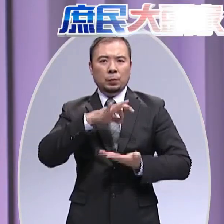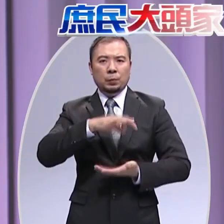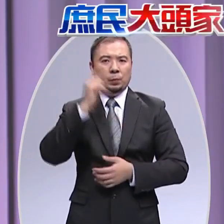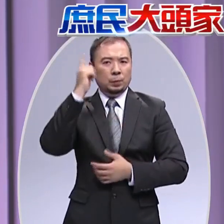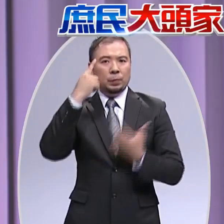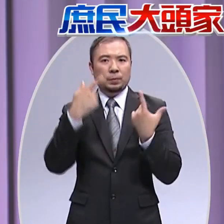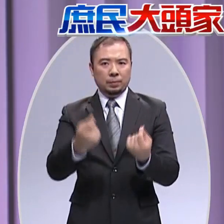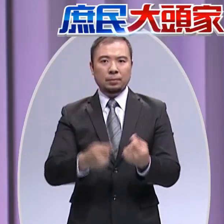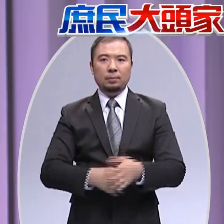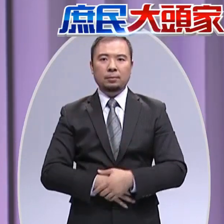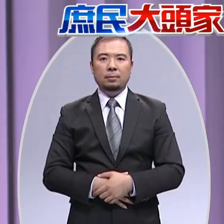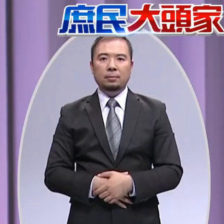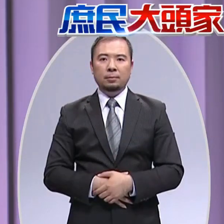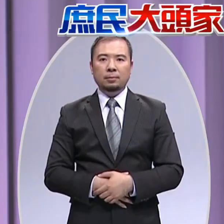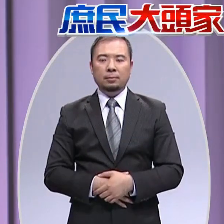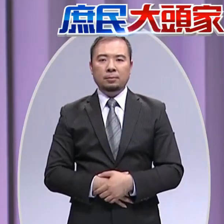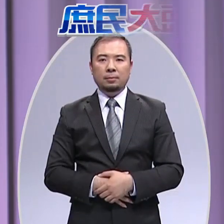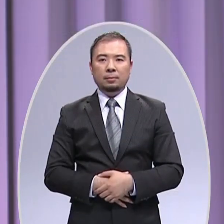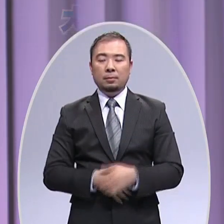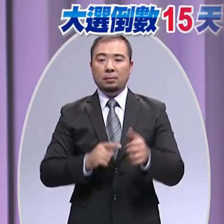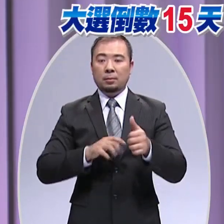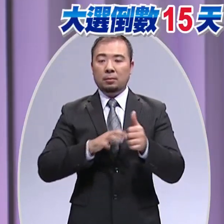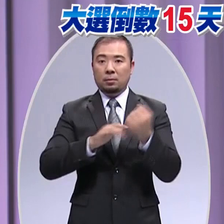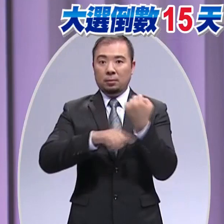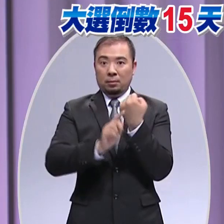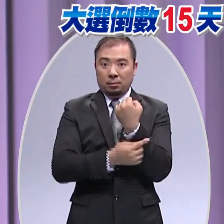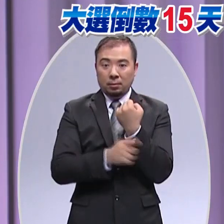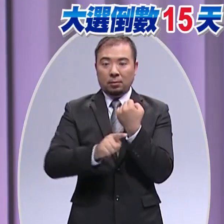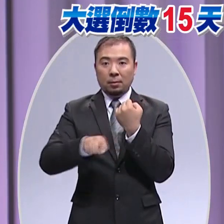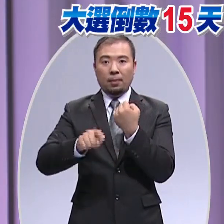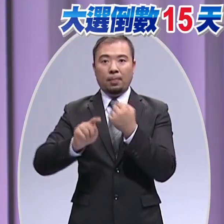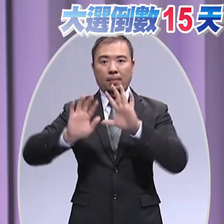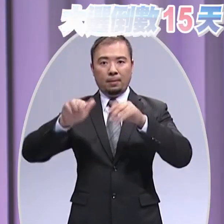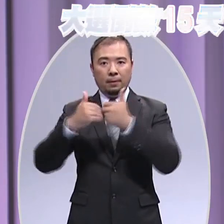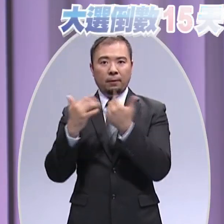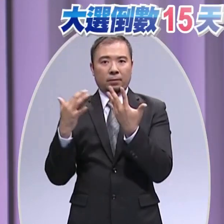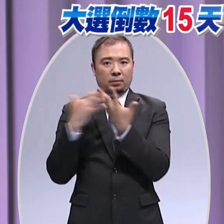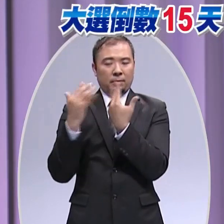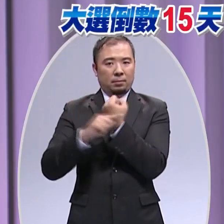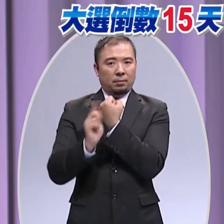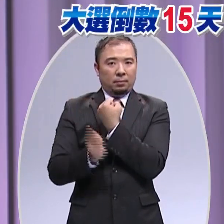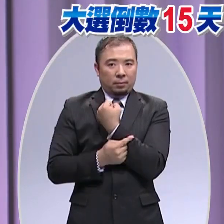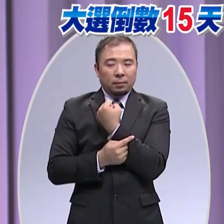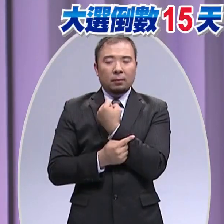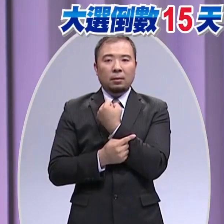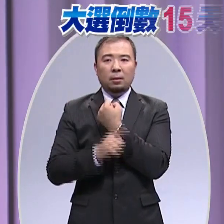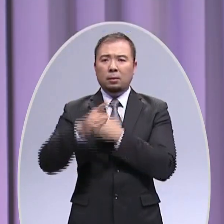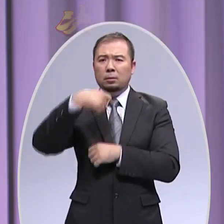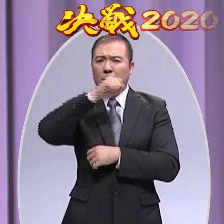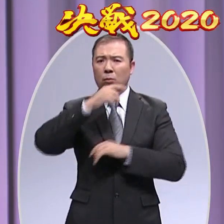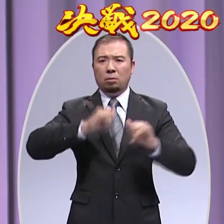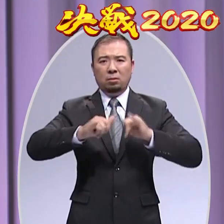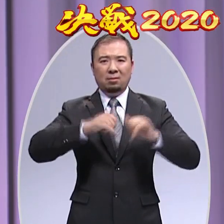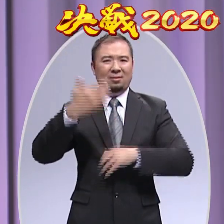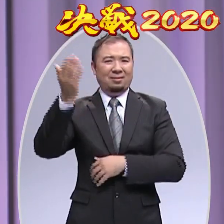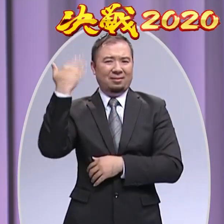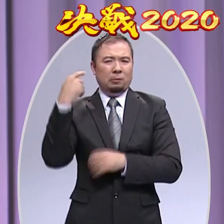此从代理人法到反渗透法草案，这个案子在台湾的社会已经讨论了一段